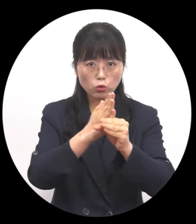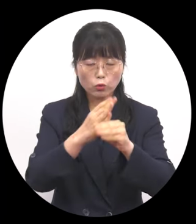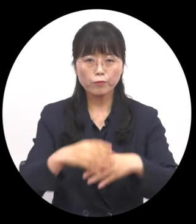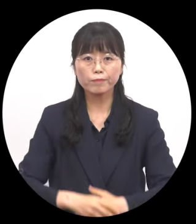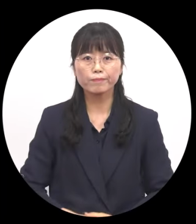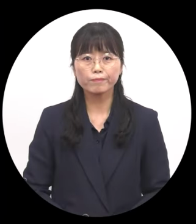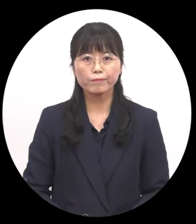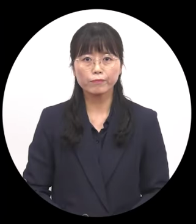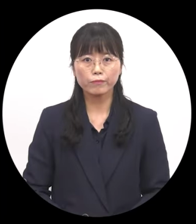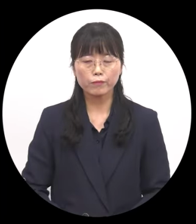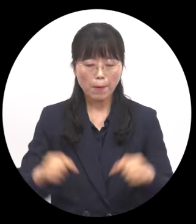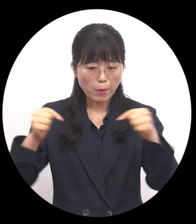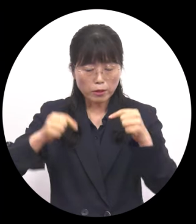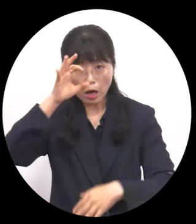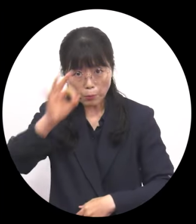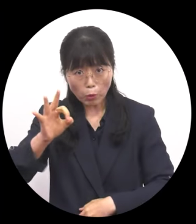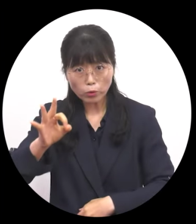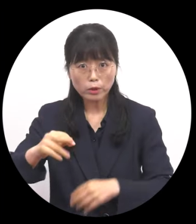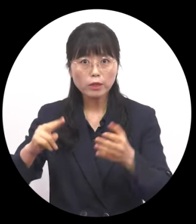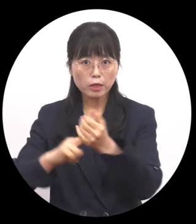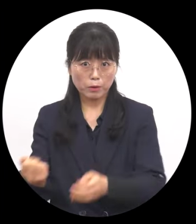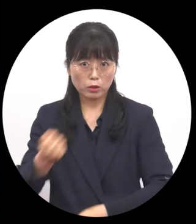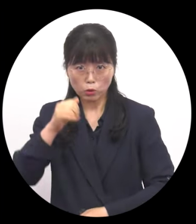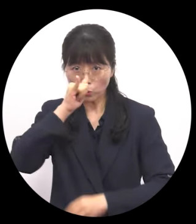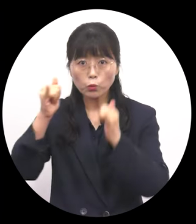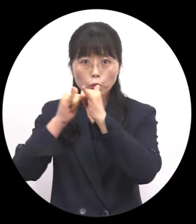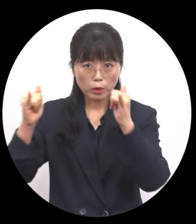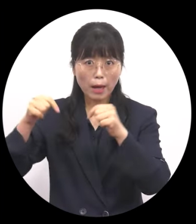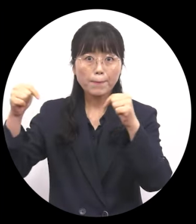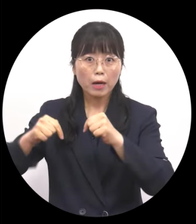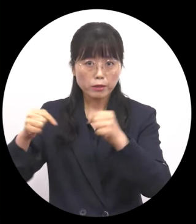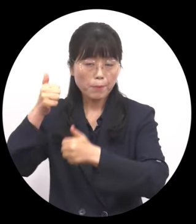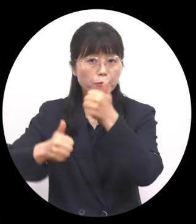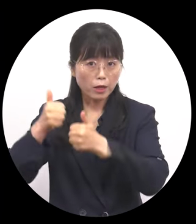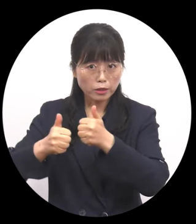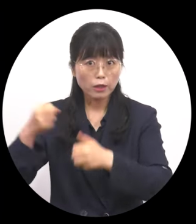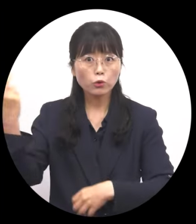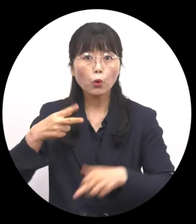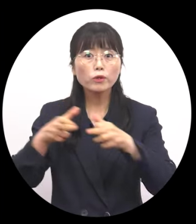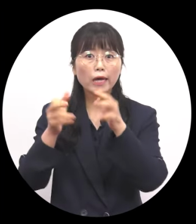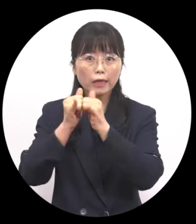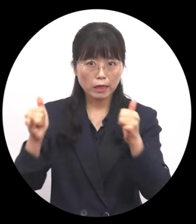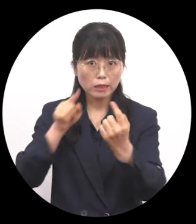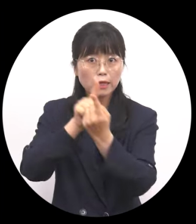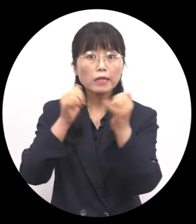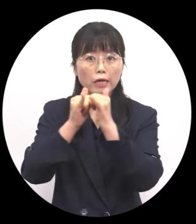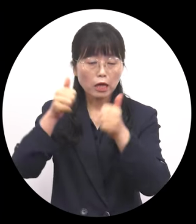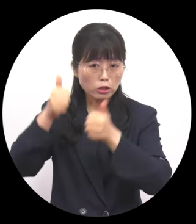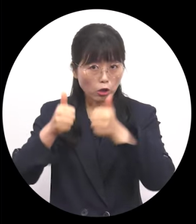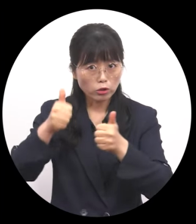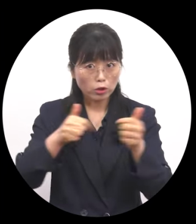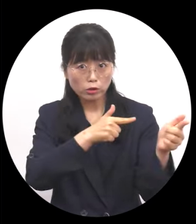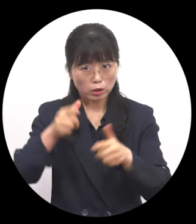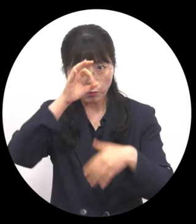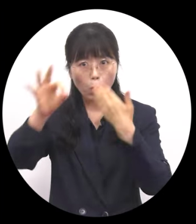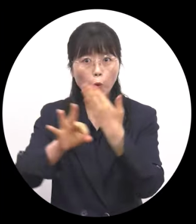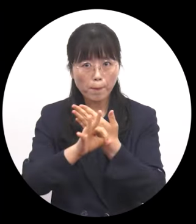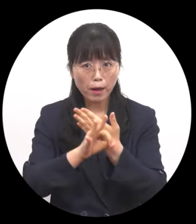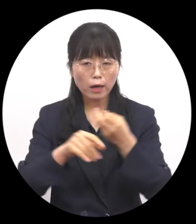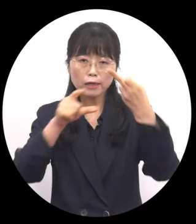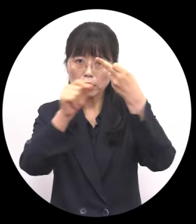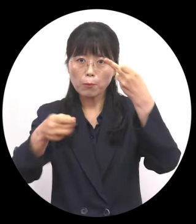있고요. 면접을 보는 전형인 잠재능력 우수자 면접 전형, 장애인 등 대상자 전형 같은 경우에는